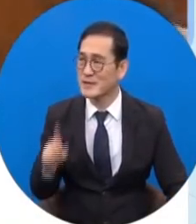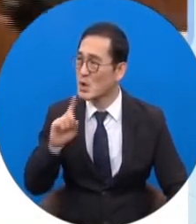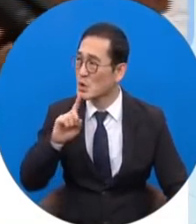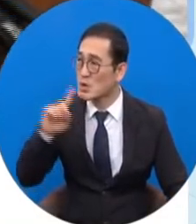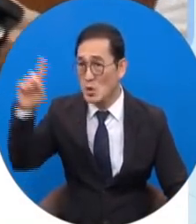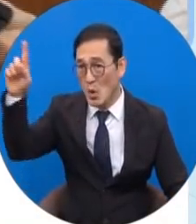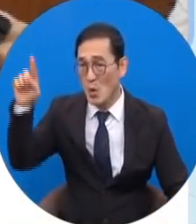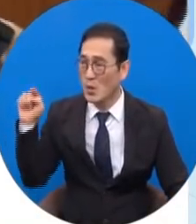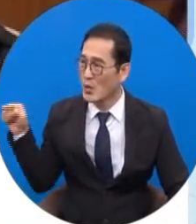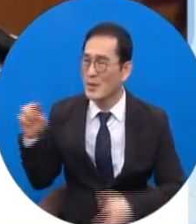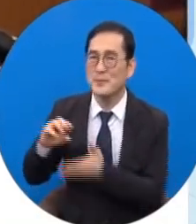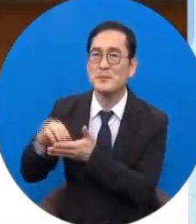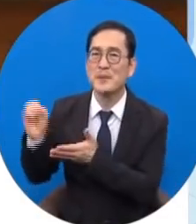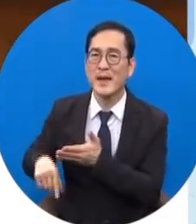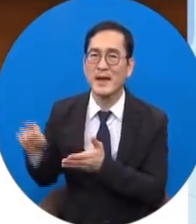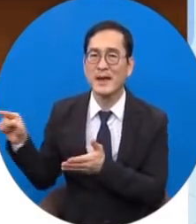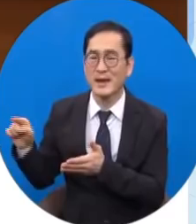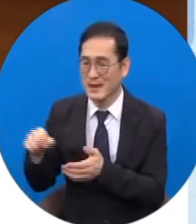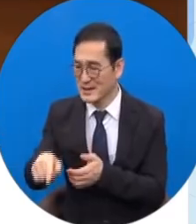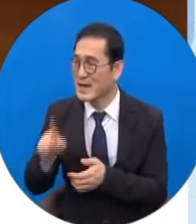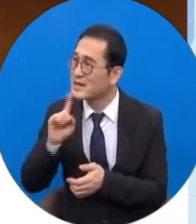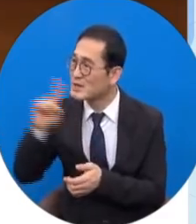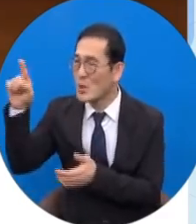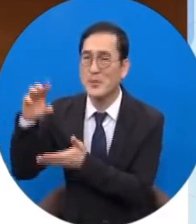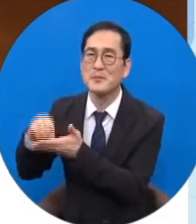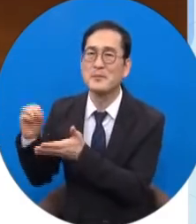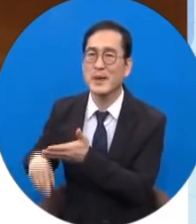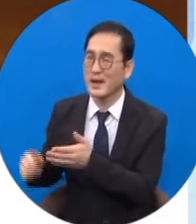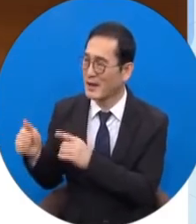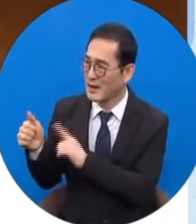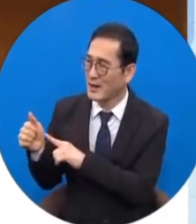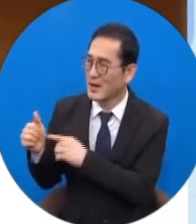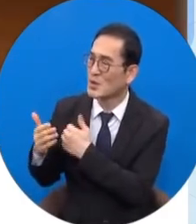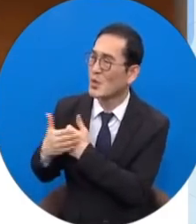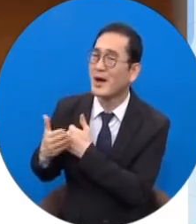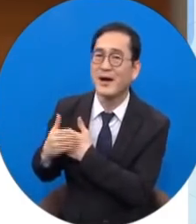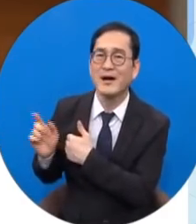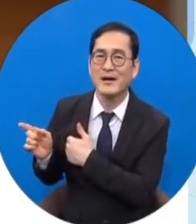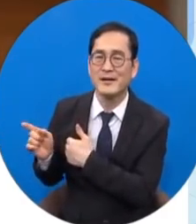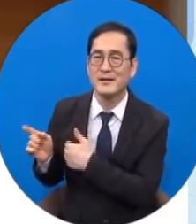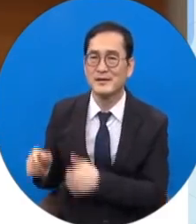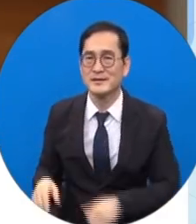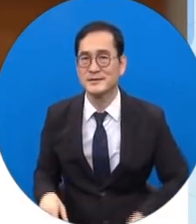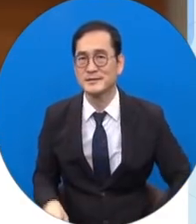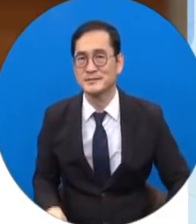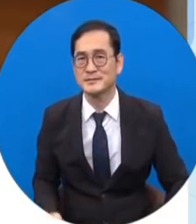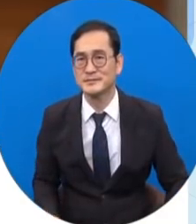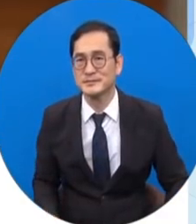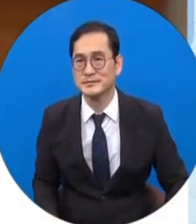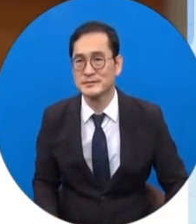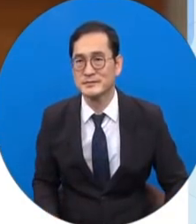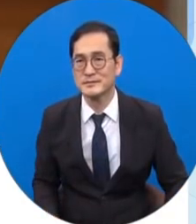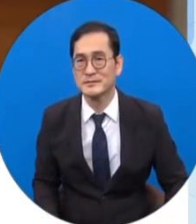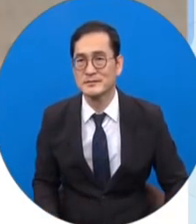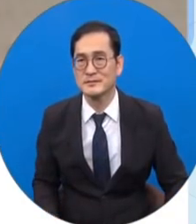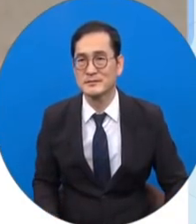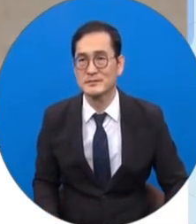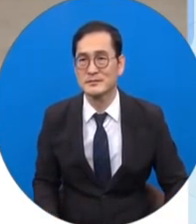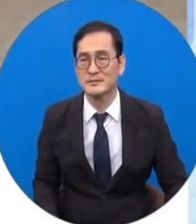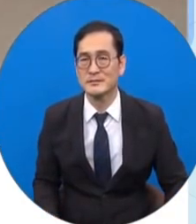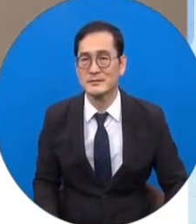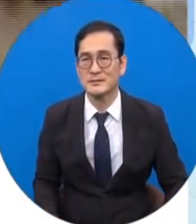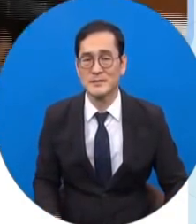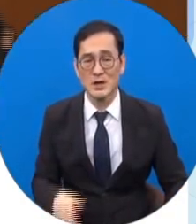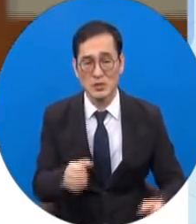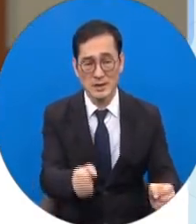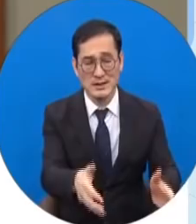하는 사실은 부인하기 어려운 상황인 것만은 틀림 없어 보이거든요 그런 면에 있어서 어 대장동 사업이 초기에 제대로 수사가 됐더라